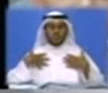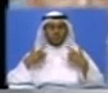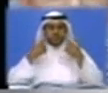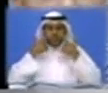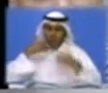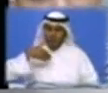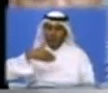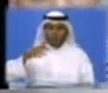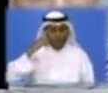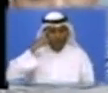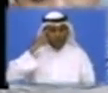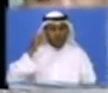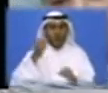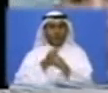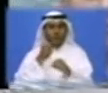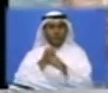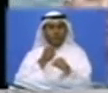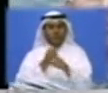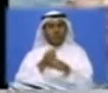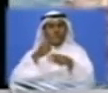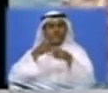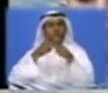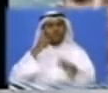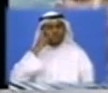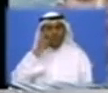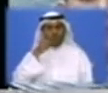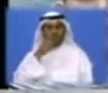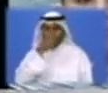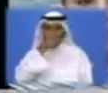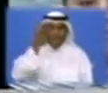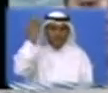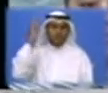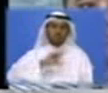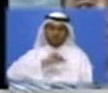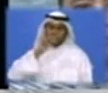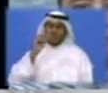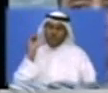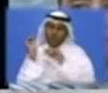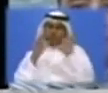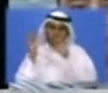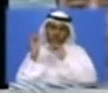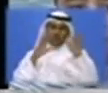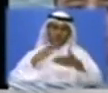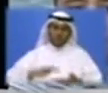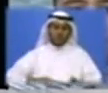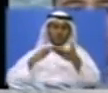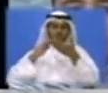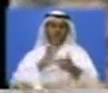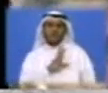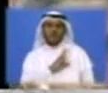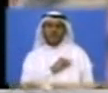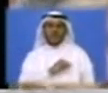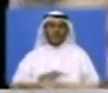دائما جهدهم اللي دائما بيقوموا فيه يعني منذ زمان دعموا الشعب الفلسطيني وبيدعم القضيه